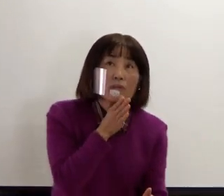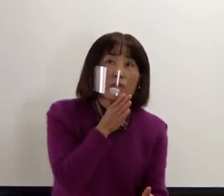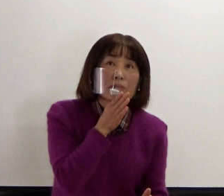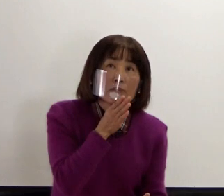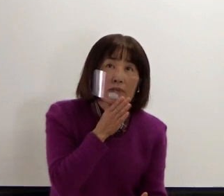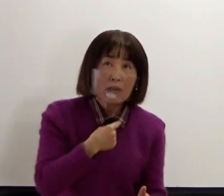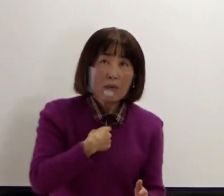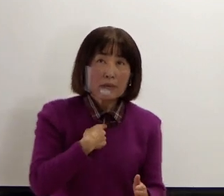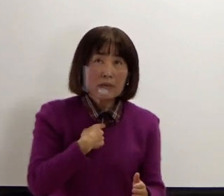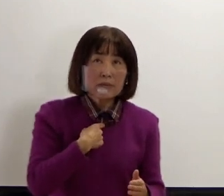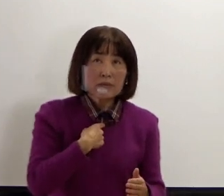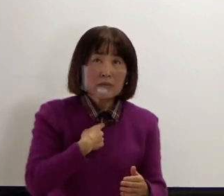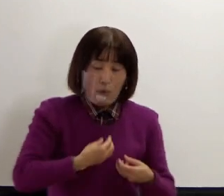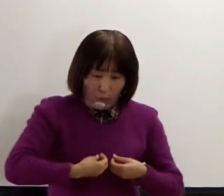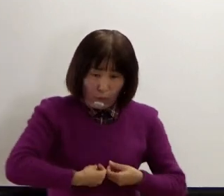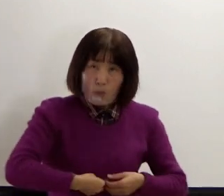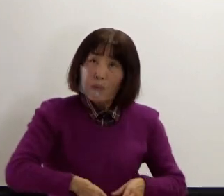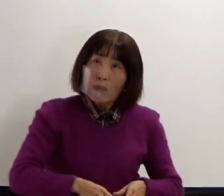そして、